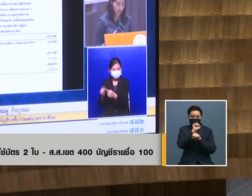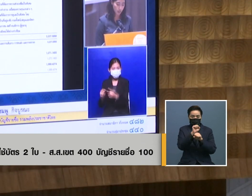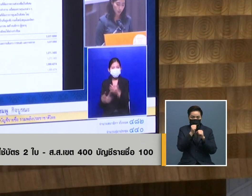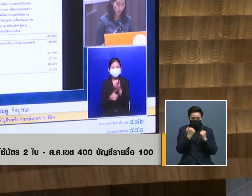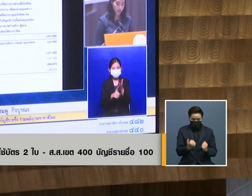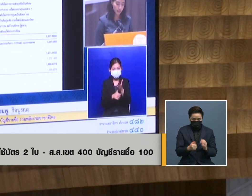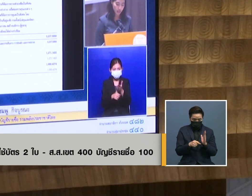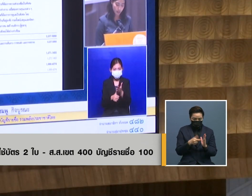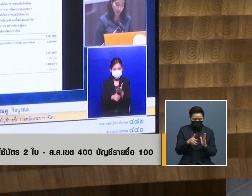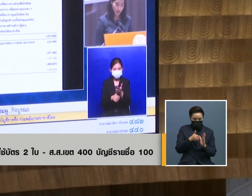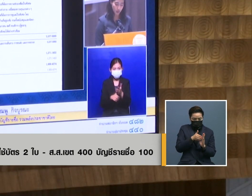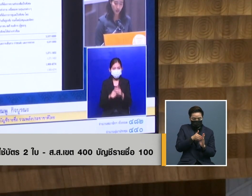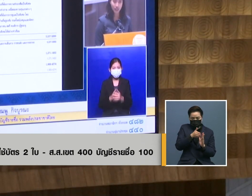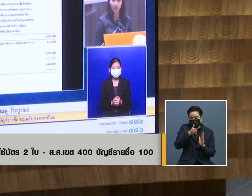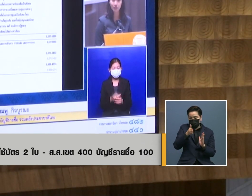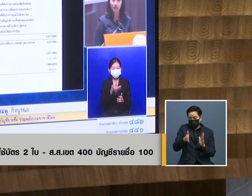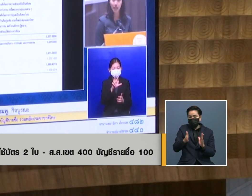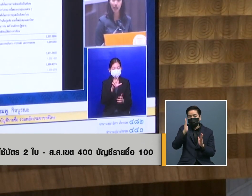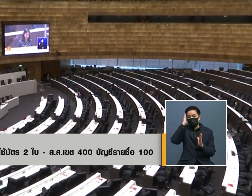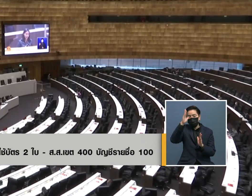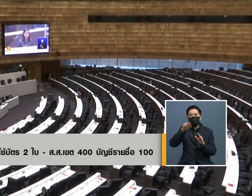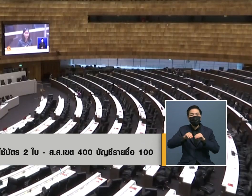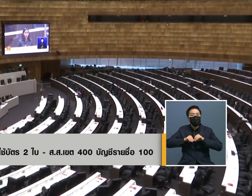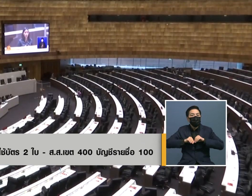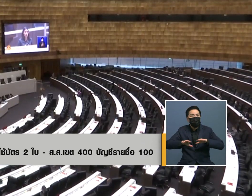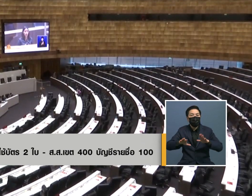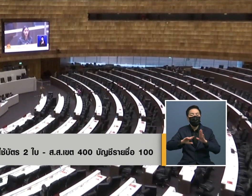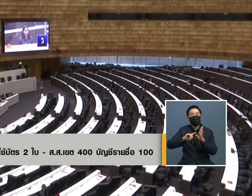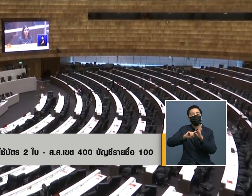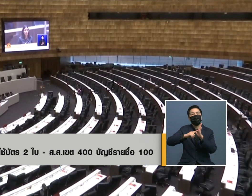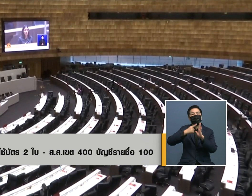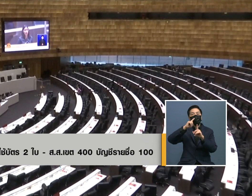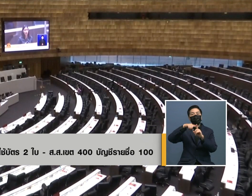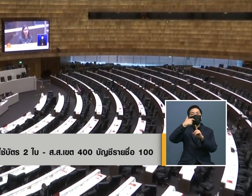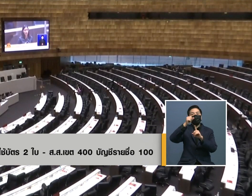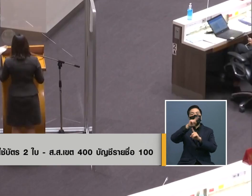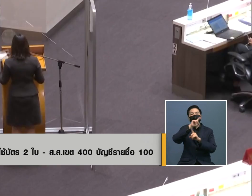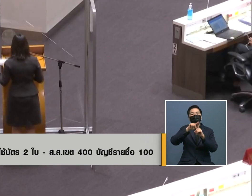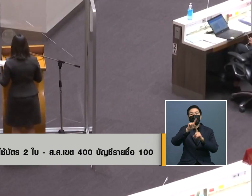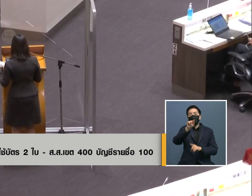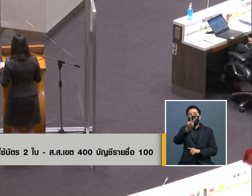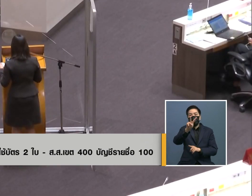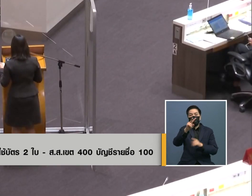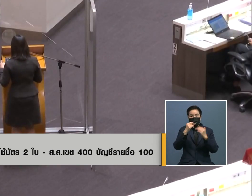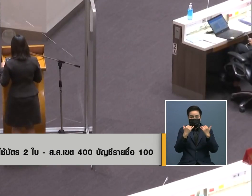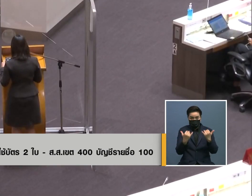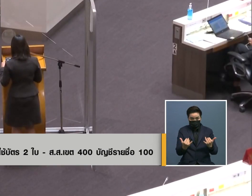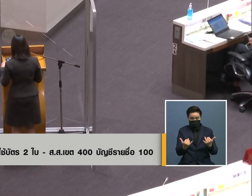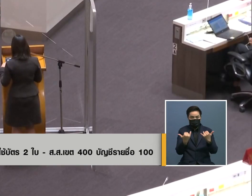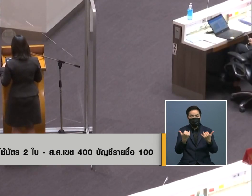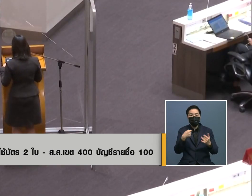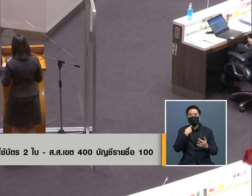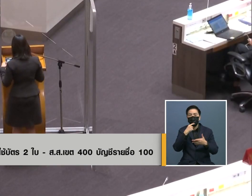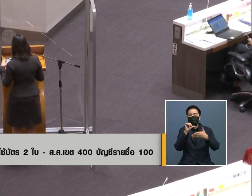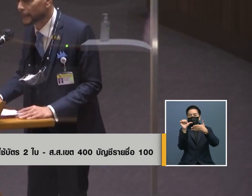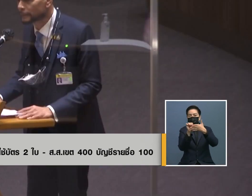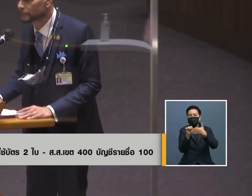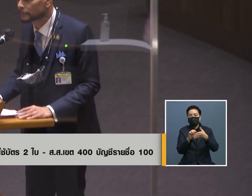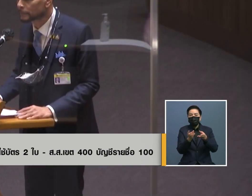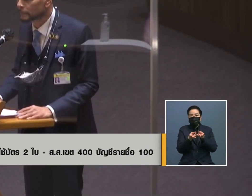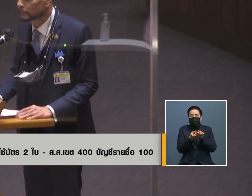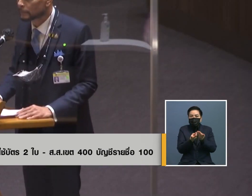ในราชกิจจานุเบกษาคือ 22พฤศจิกายนนี้ทั้งนี้รัฐธรรมนูญดังกล่าวเป็นการแก้ไขเนื้อหา